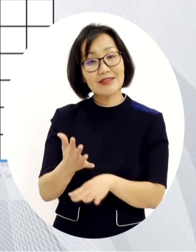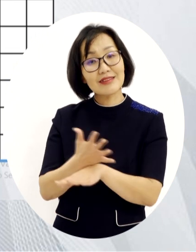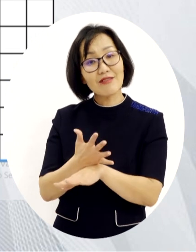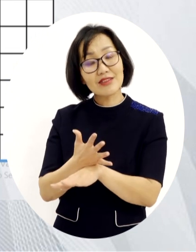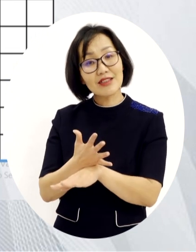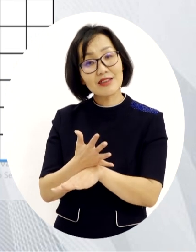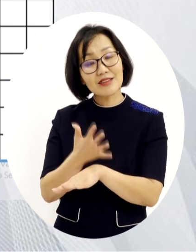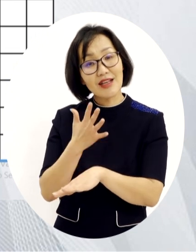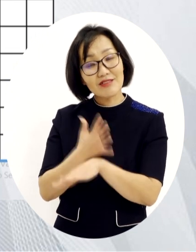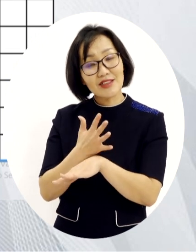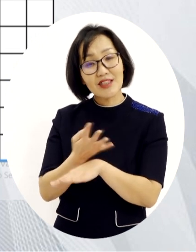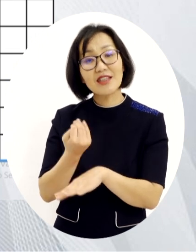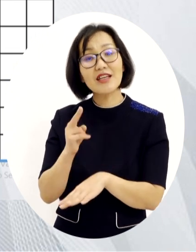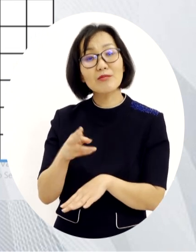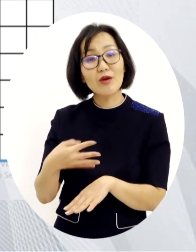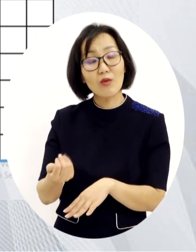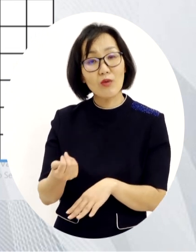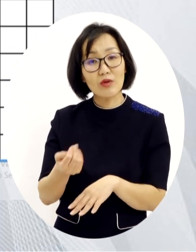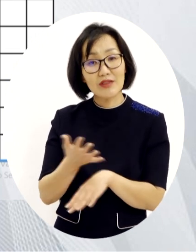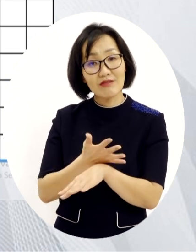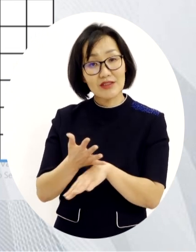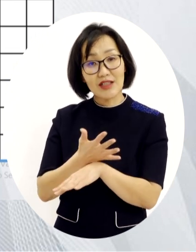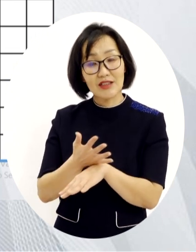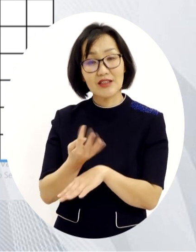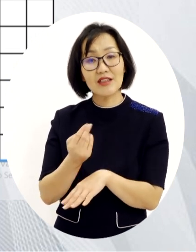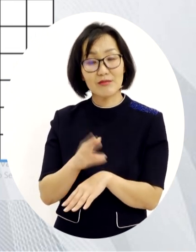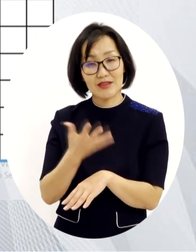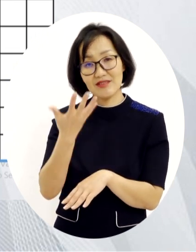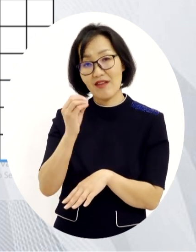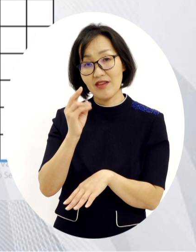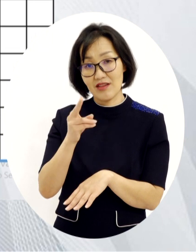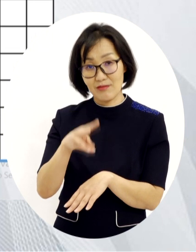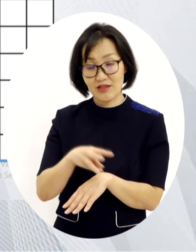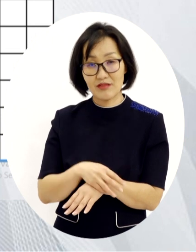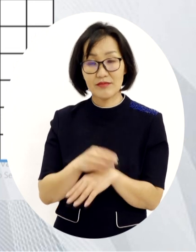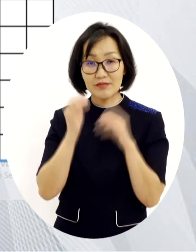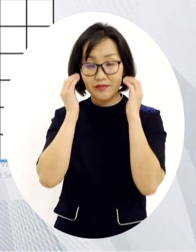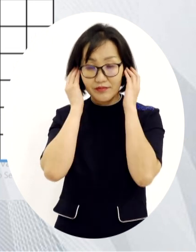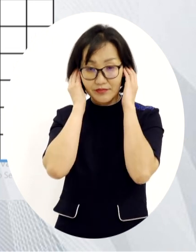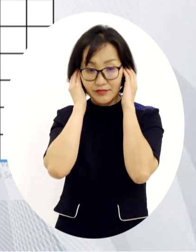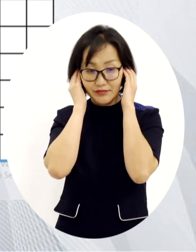хэдэн километр явах уу? 5 цагт 50 км явах.